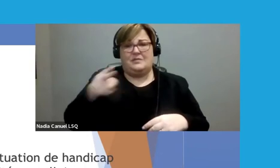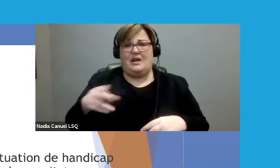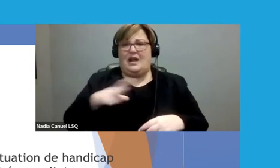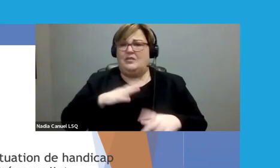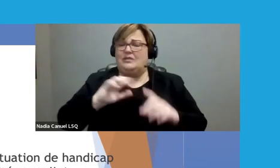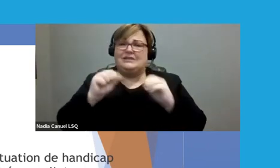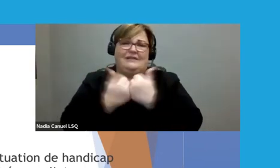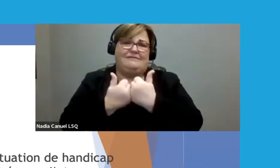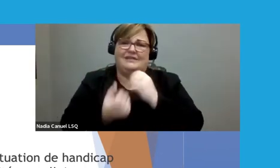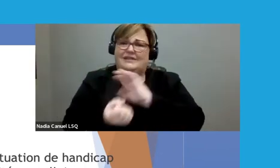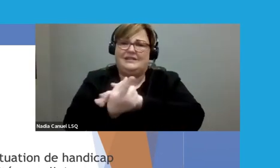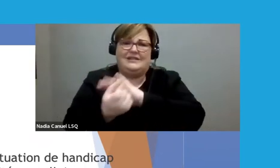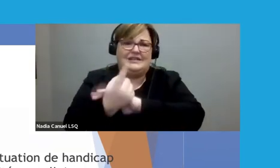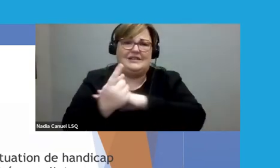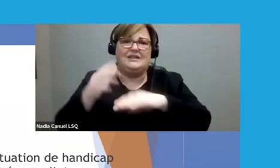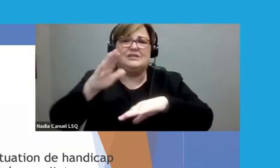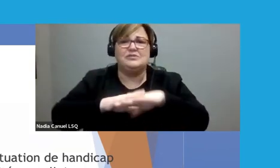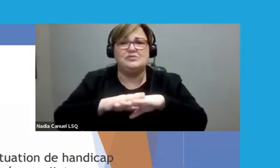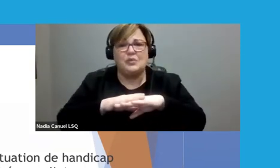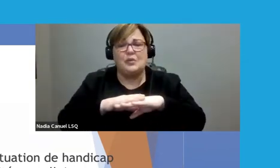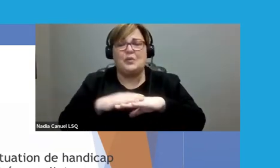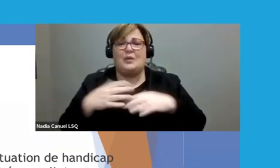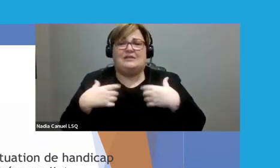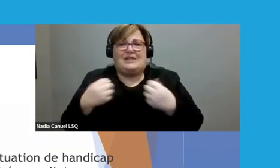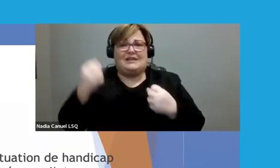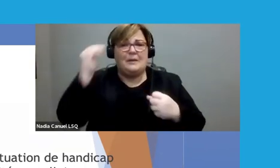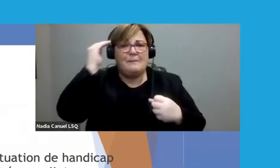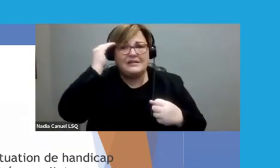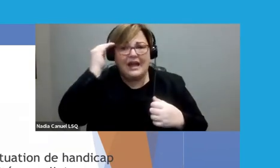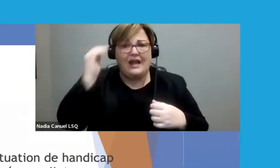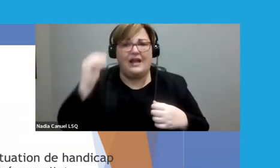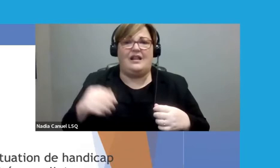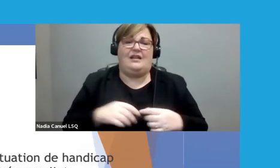enjeux reliés à la santé mentale